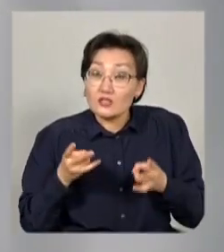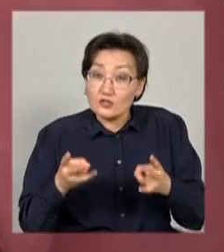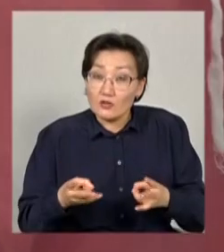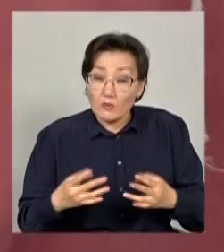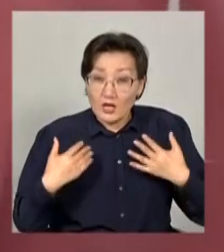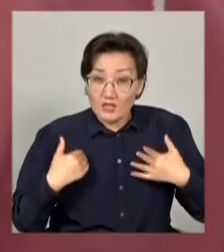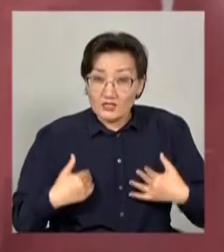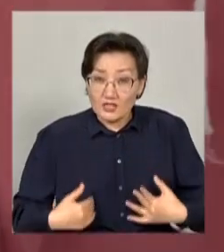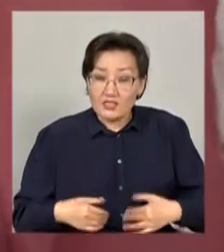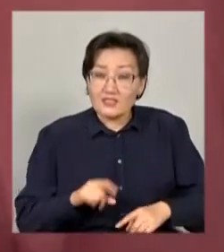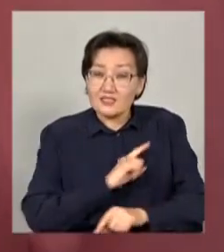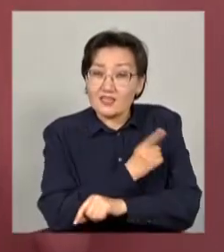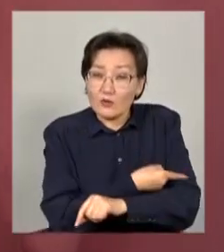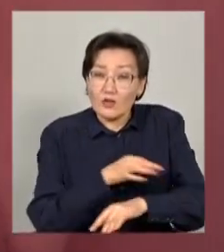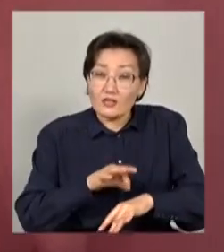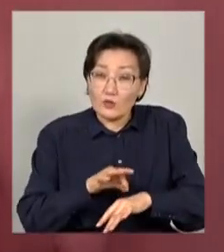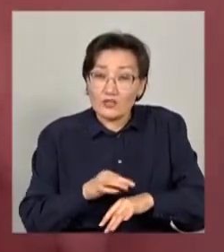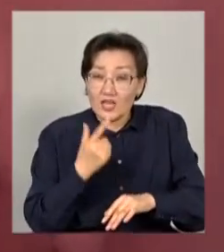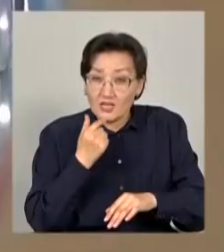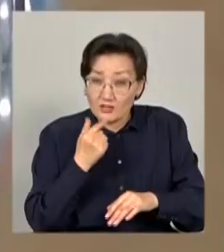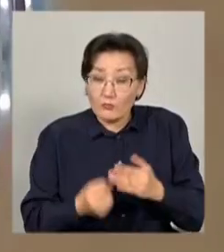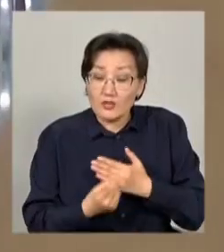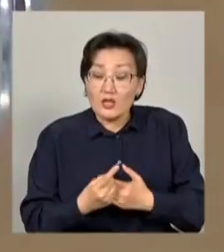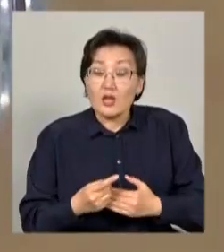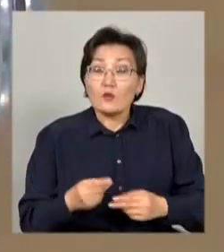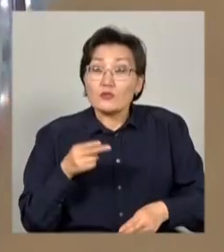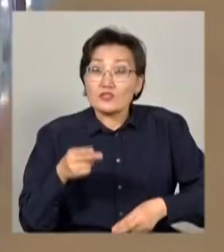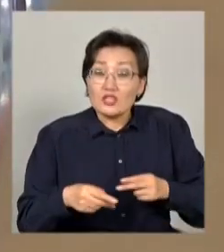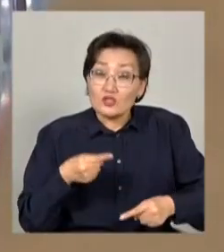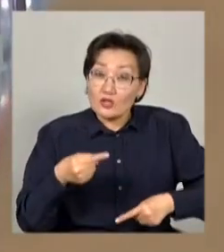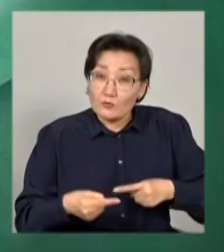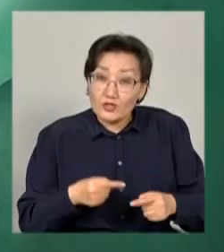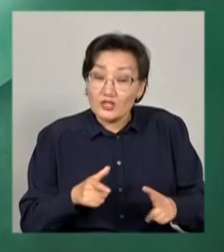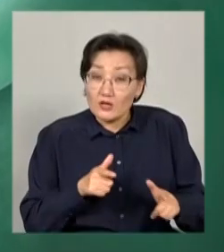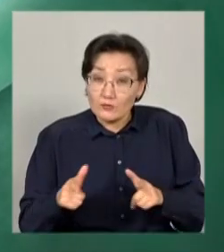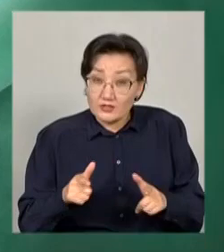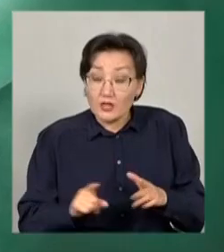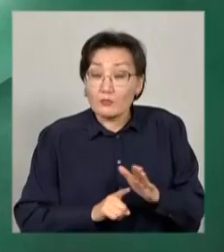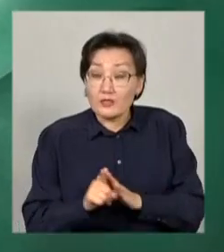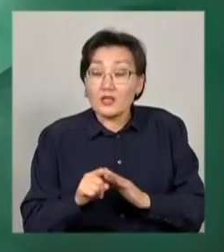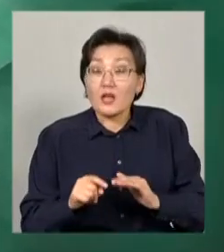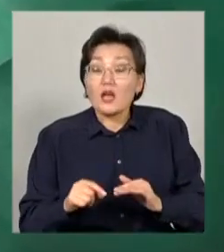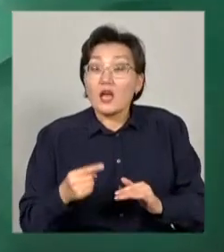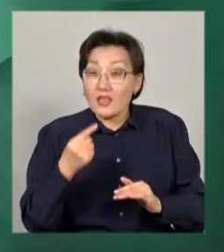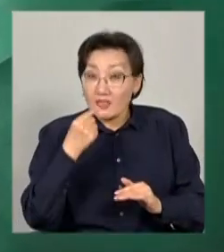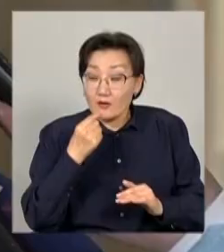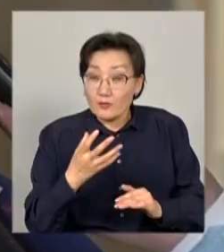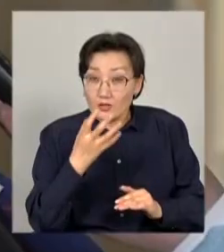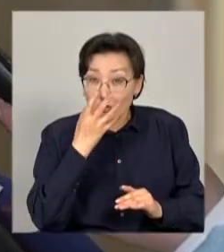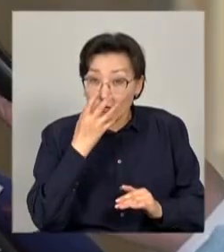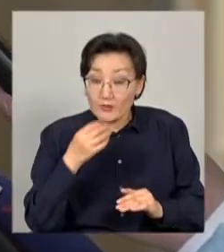олардың денесі қатты ауырады, қансырайды. Осындай науқастарды отаға аларда жүйелі түрде дайындаймыз. Алдымен баланың аузына демалатын